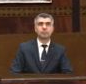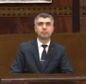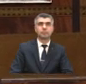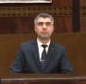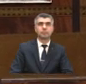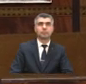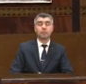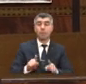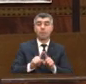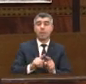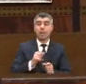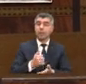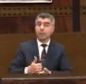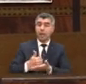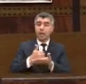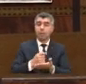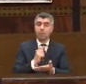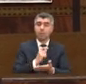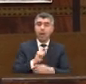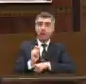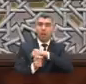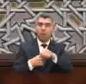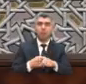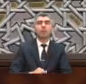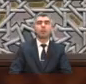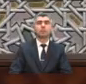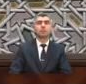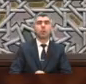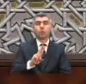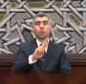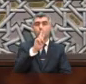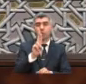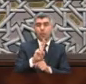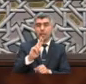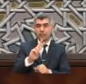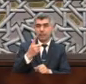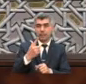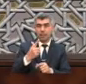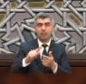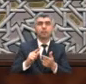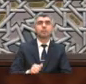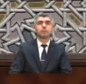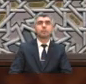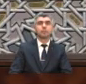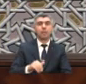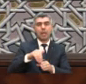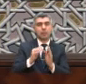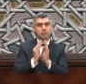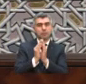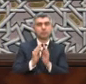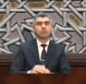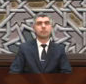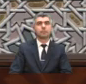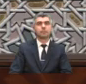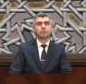ومخططاتها على دعم التشغيل بالعالم القروي. شكرا. سؤال ثاني للسيدات والسادة النواب المحترمين من فريق العدالة والتنمية، سيدة النائبة